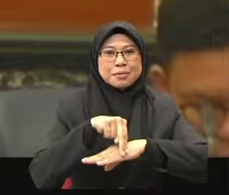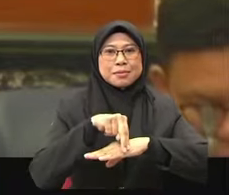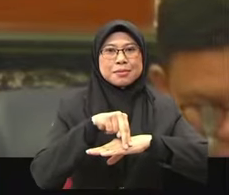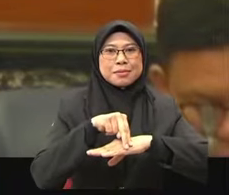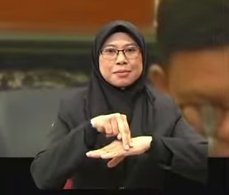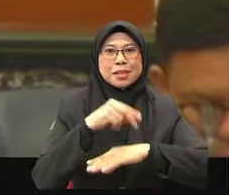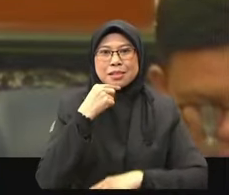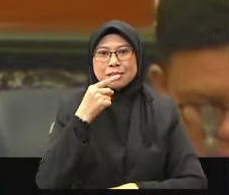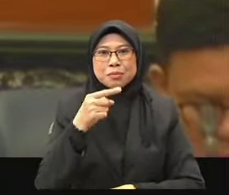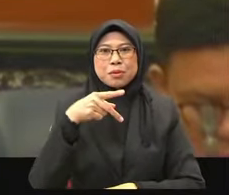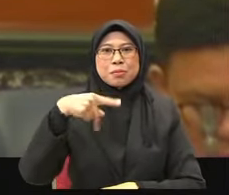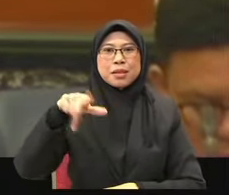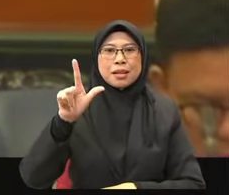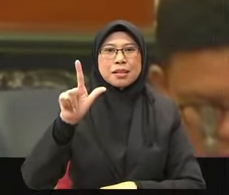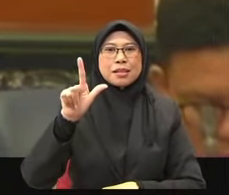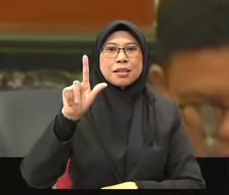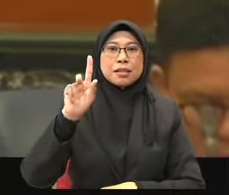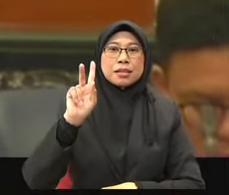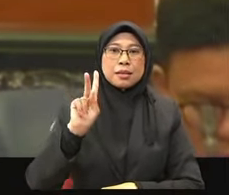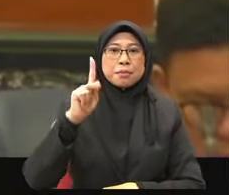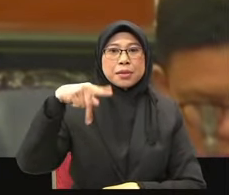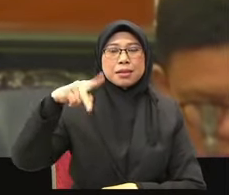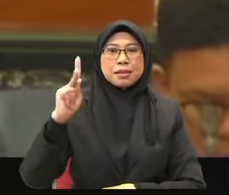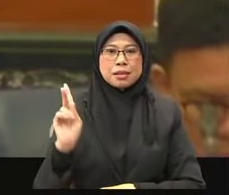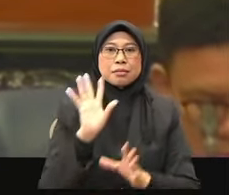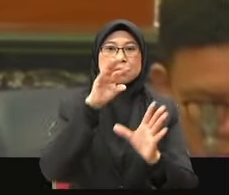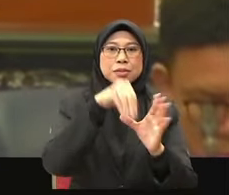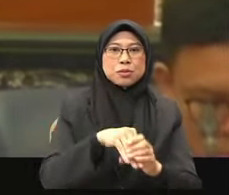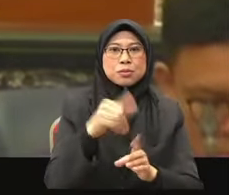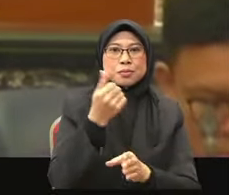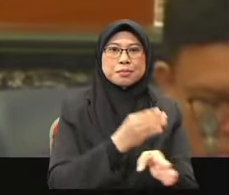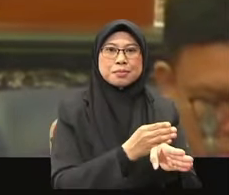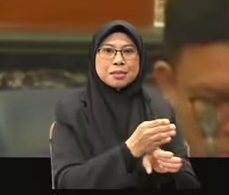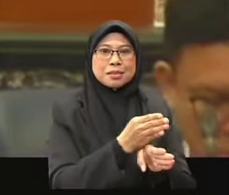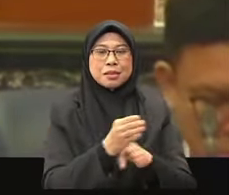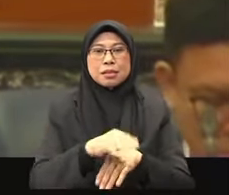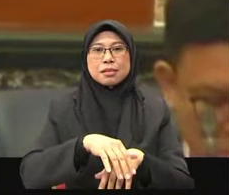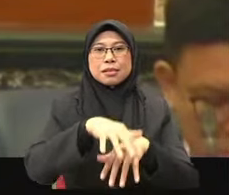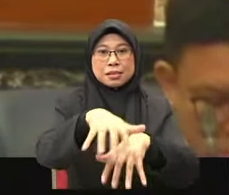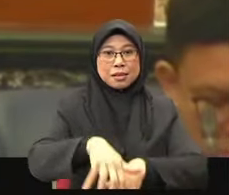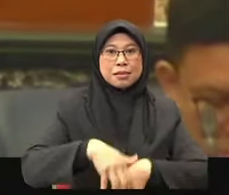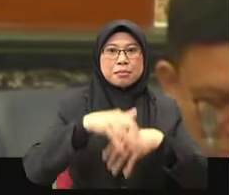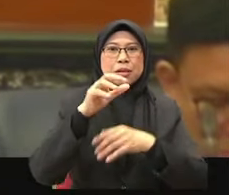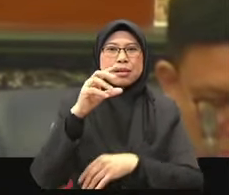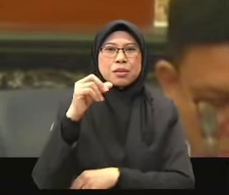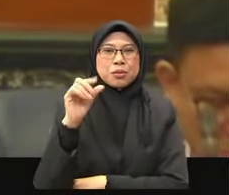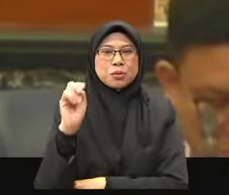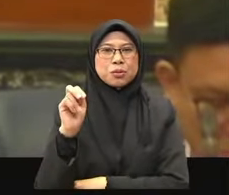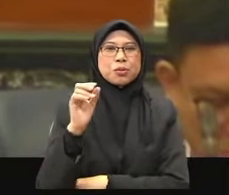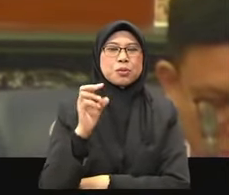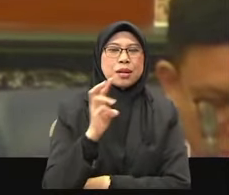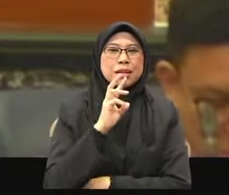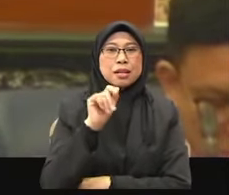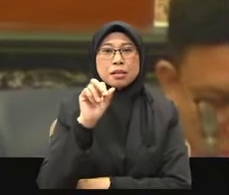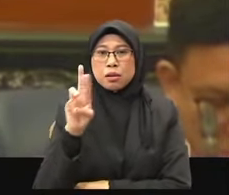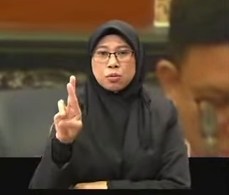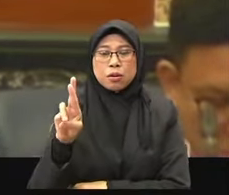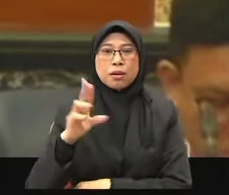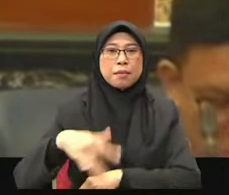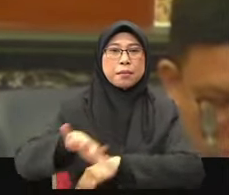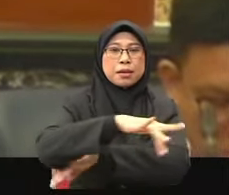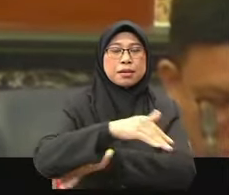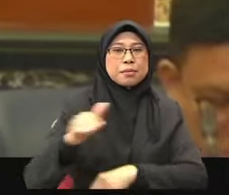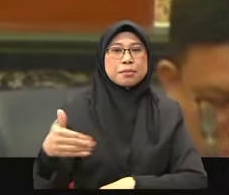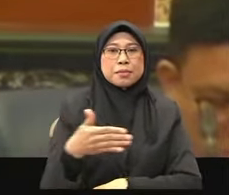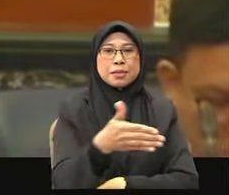yang rosak. Meletakkan papan tanda nama kampung serta kedudukan sebagai Minor Junction. Tuan Yang